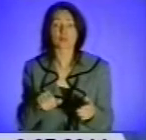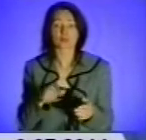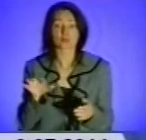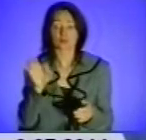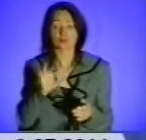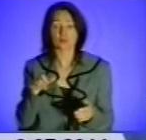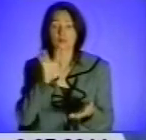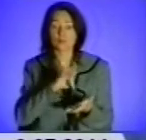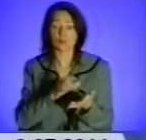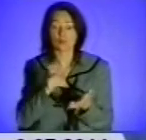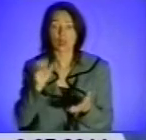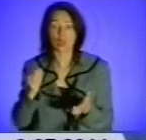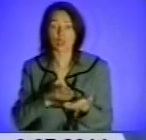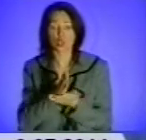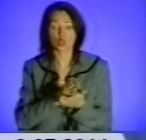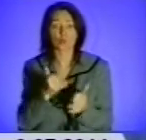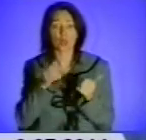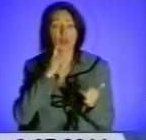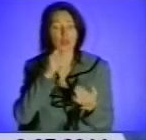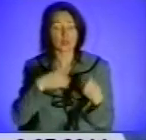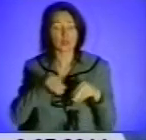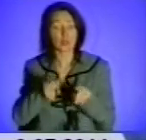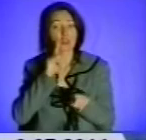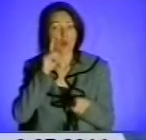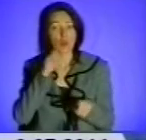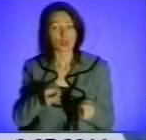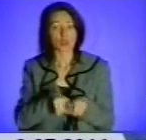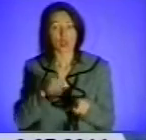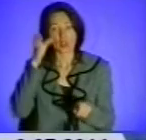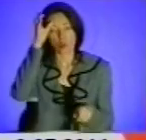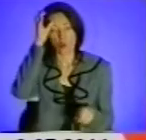соціальних служб для сім'ї, дітей та молоді та науковці. Далі у сюжеті.